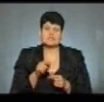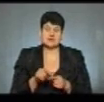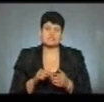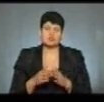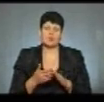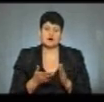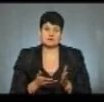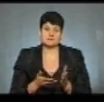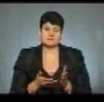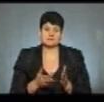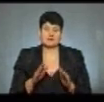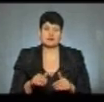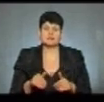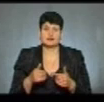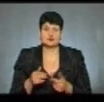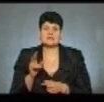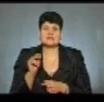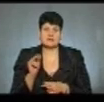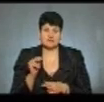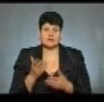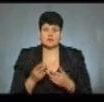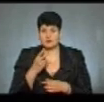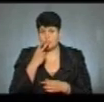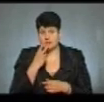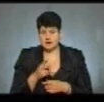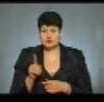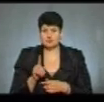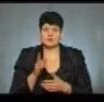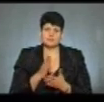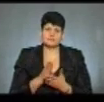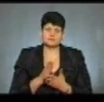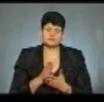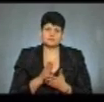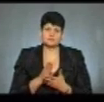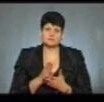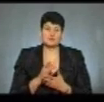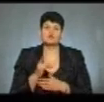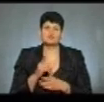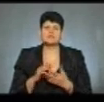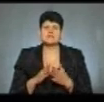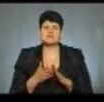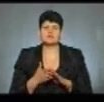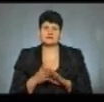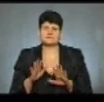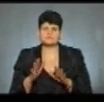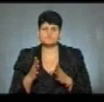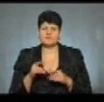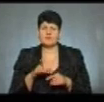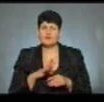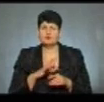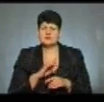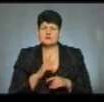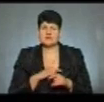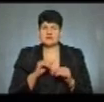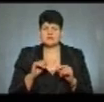тобто, даються певні цифри. Якщо ми бачимо, що йде... Просто чому ця ситуація склалася? Там було різке